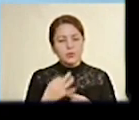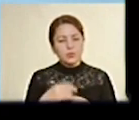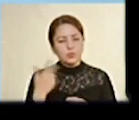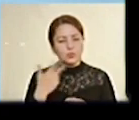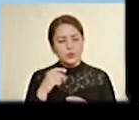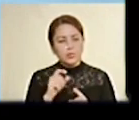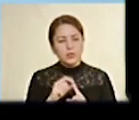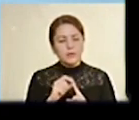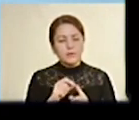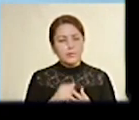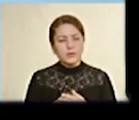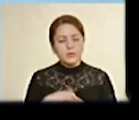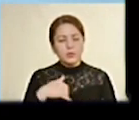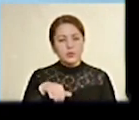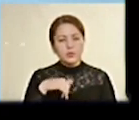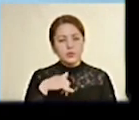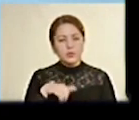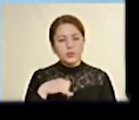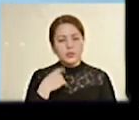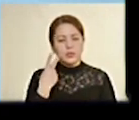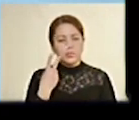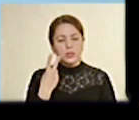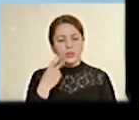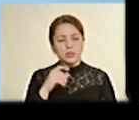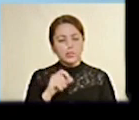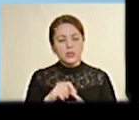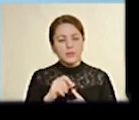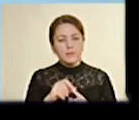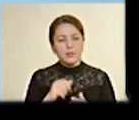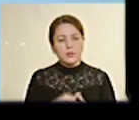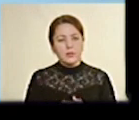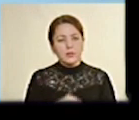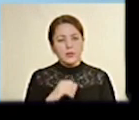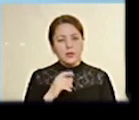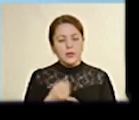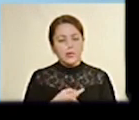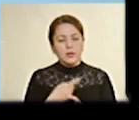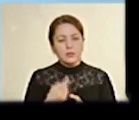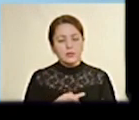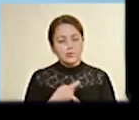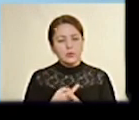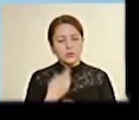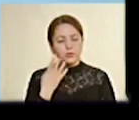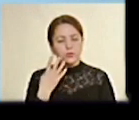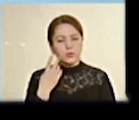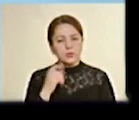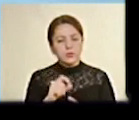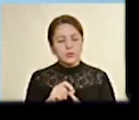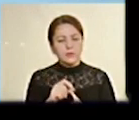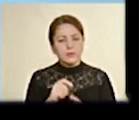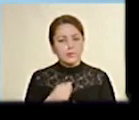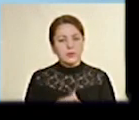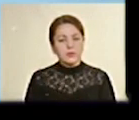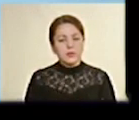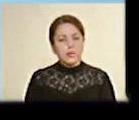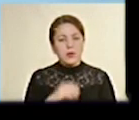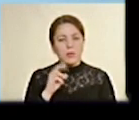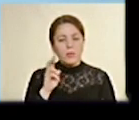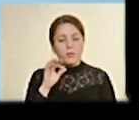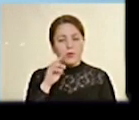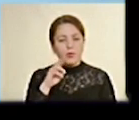harfi, choynakning 2-chi harfi, kartoshkaning 4-chi harfi,